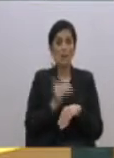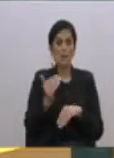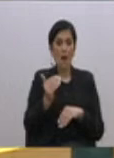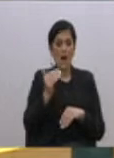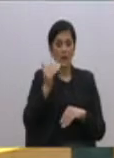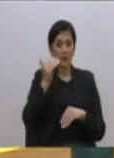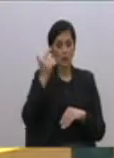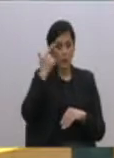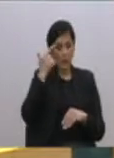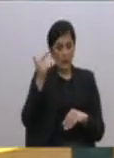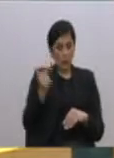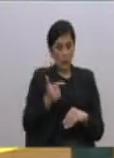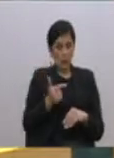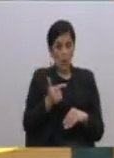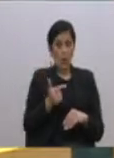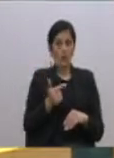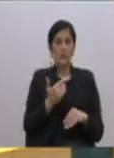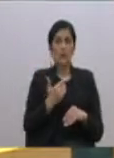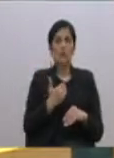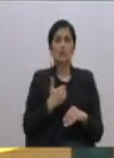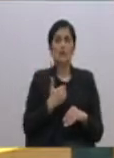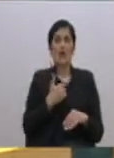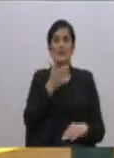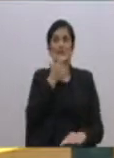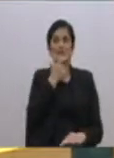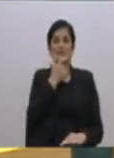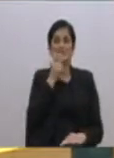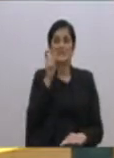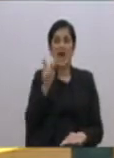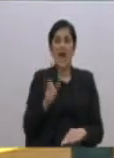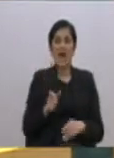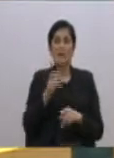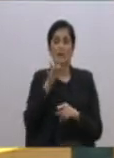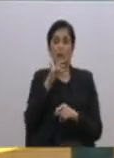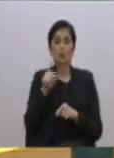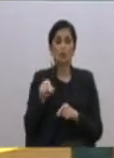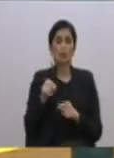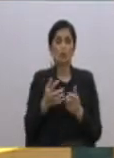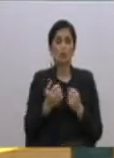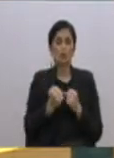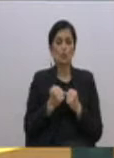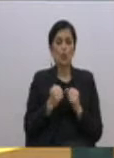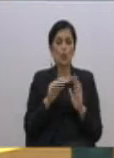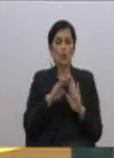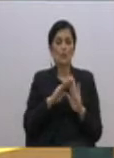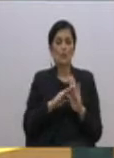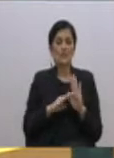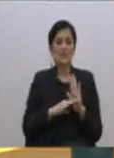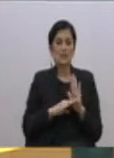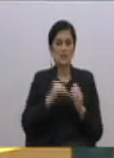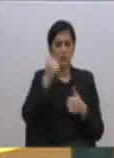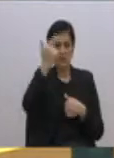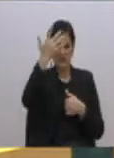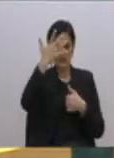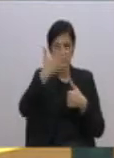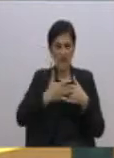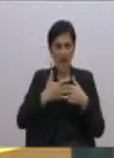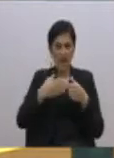ჩვენ უკვე ფაქტობრივად მიხეილ სააკაშვილის დროს მივიღეთ სისტემურად კონსოლიდირებული,